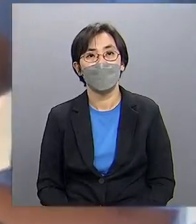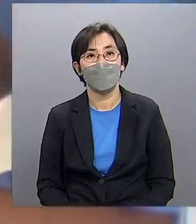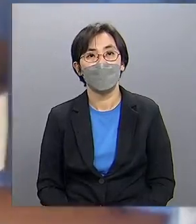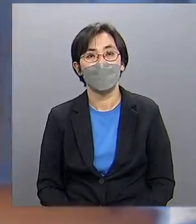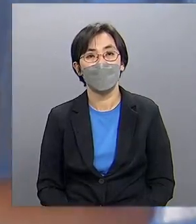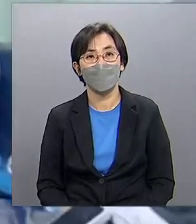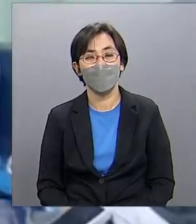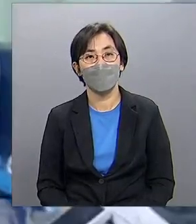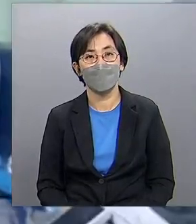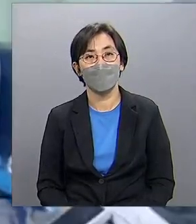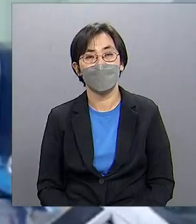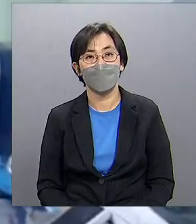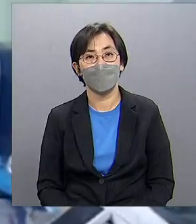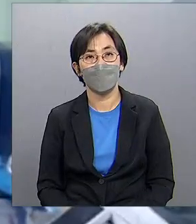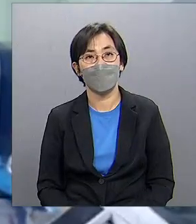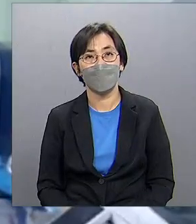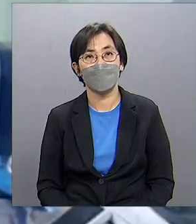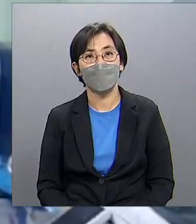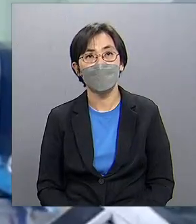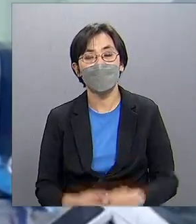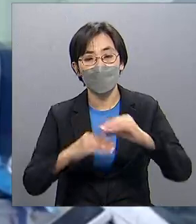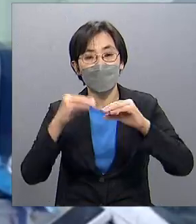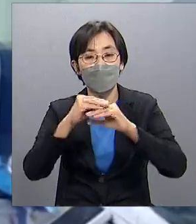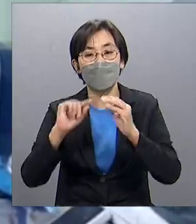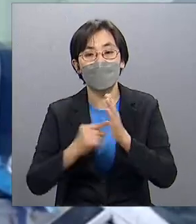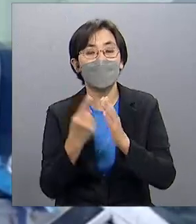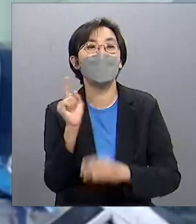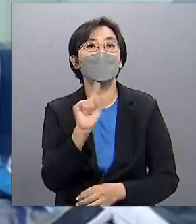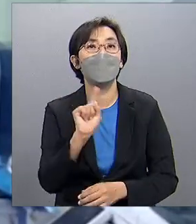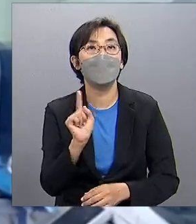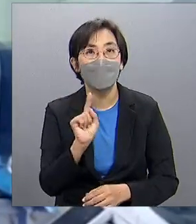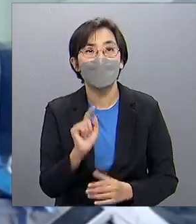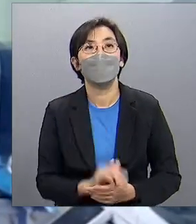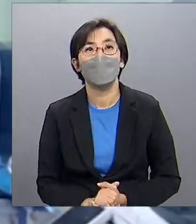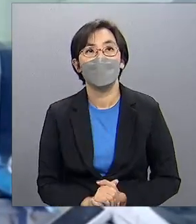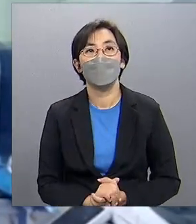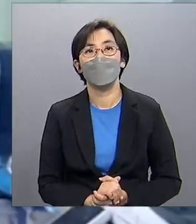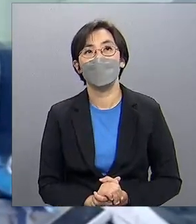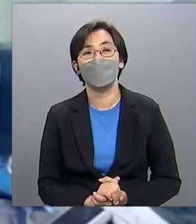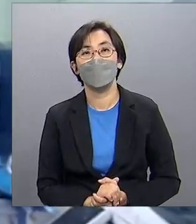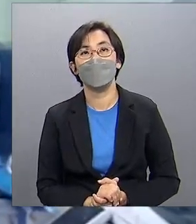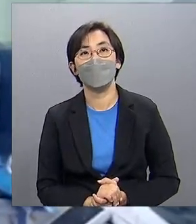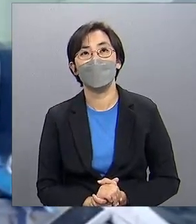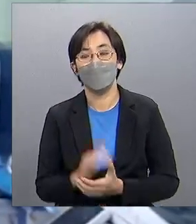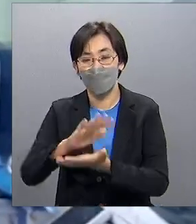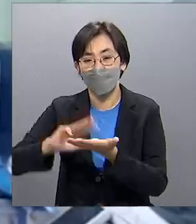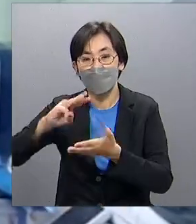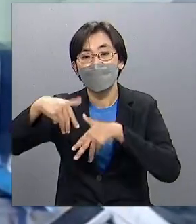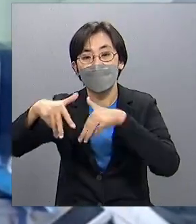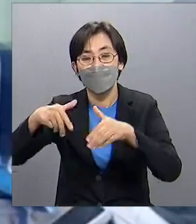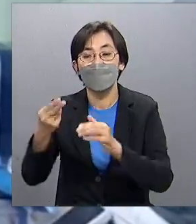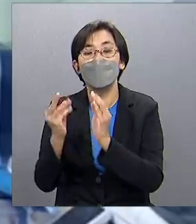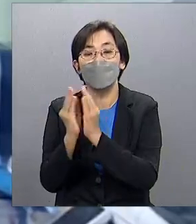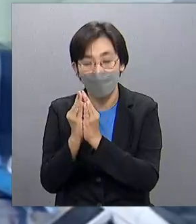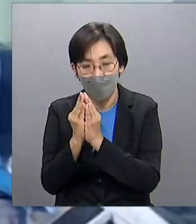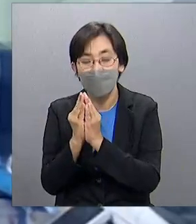จุดเริ่มต้นของโครงการนะคะก็คือได้รับมอบหมายจากวิทยาลัยชุมชนหนองบัวลำภูให้เข้าไป